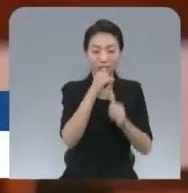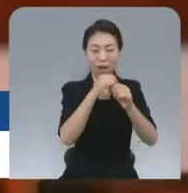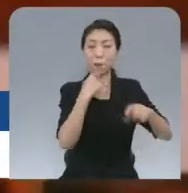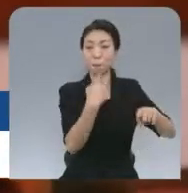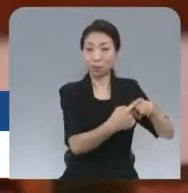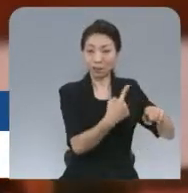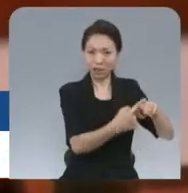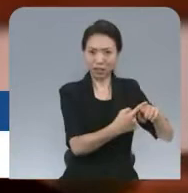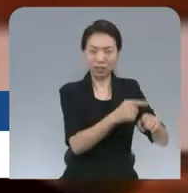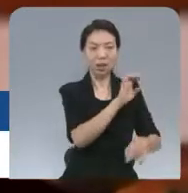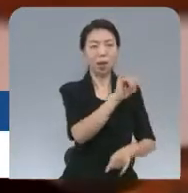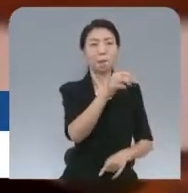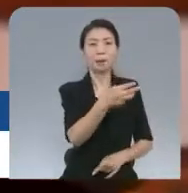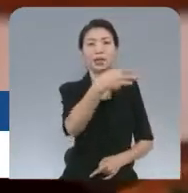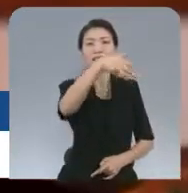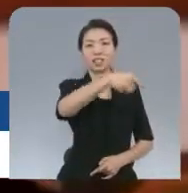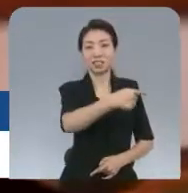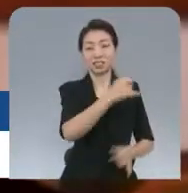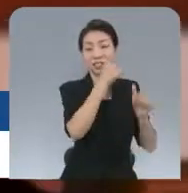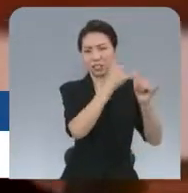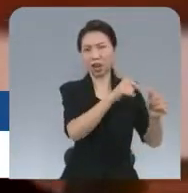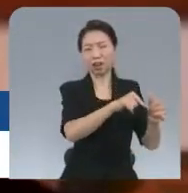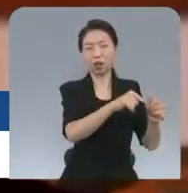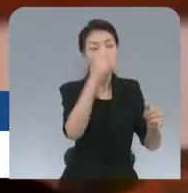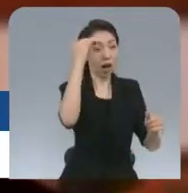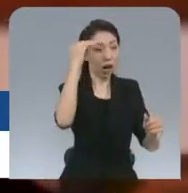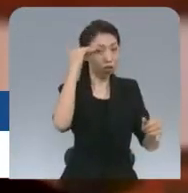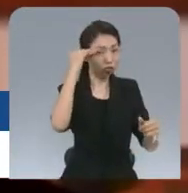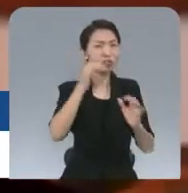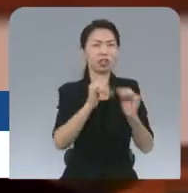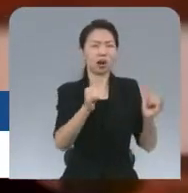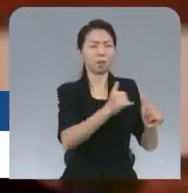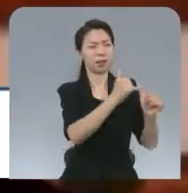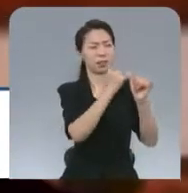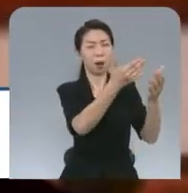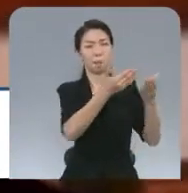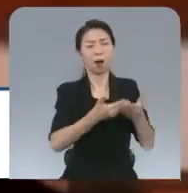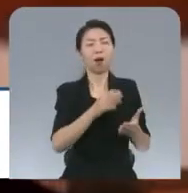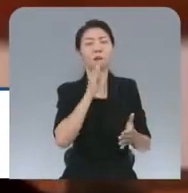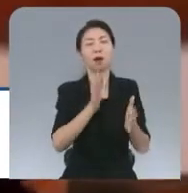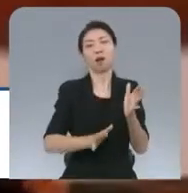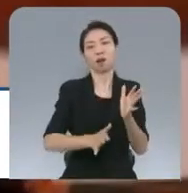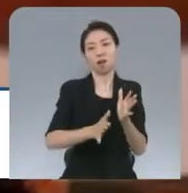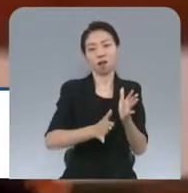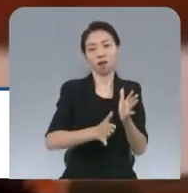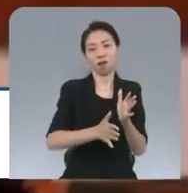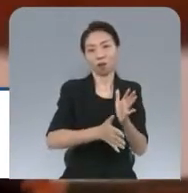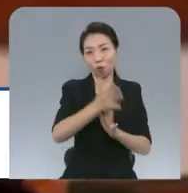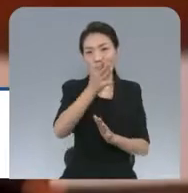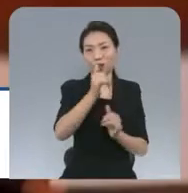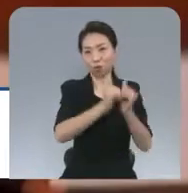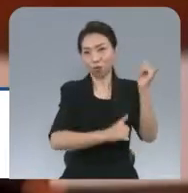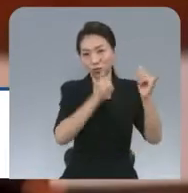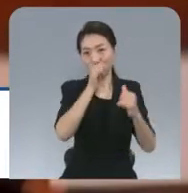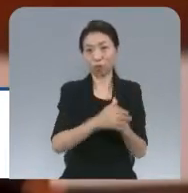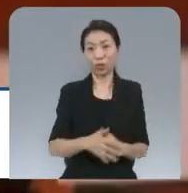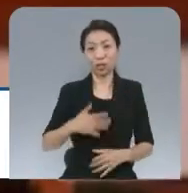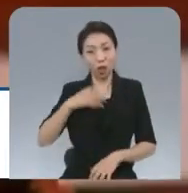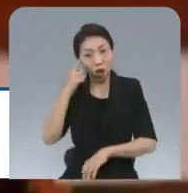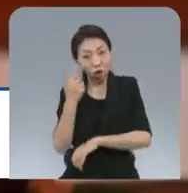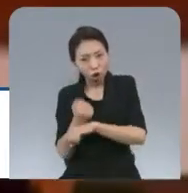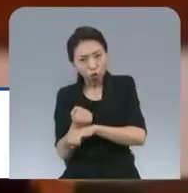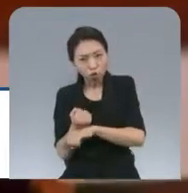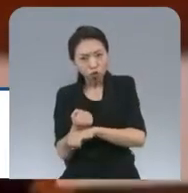ihm viele personen ein denen er dankbar sein es ist das erste mal dass ein mathematiker koreanischer abstammung die